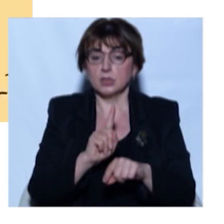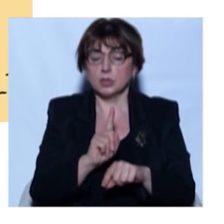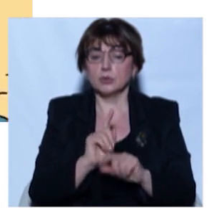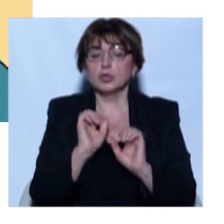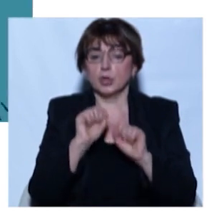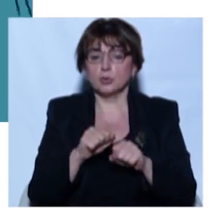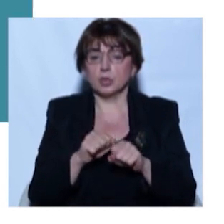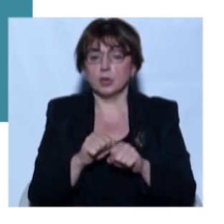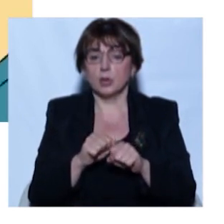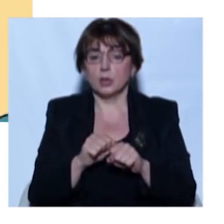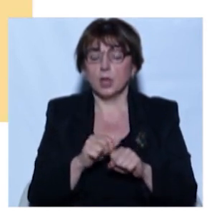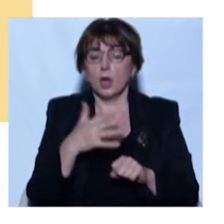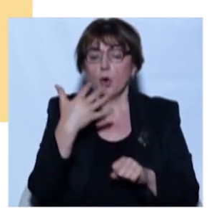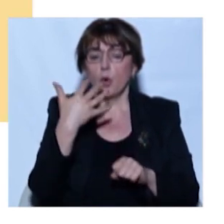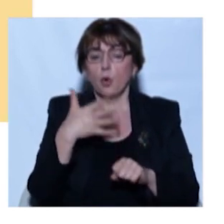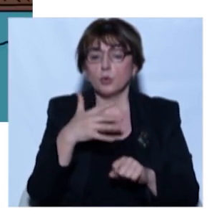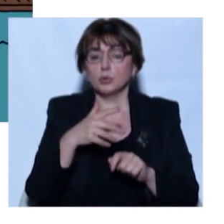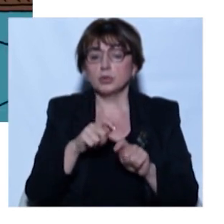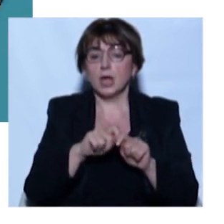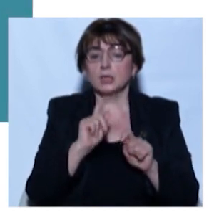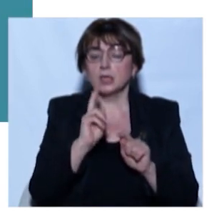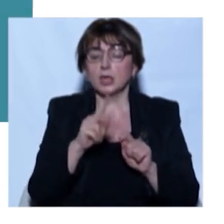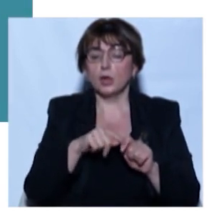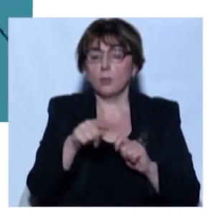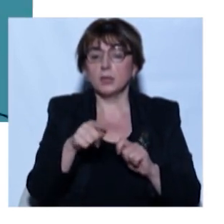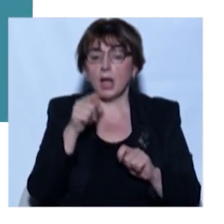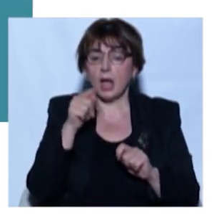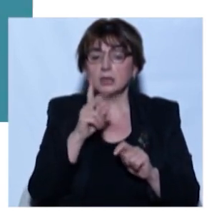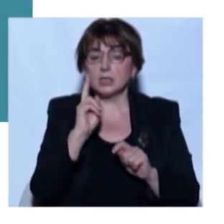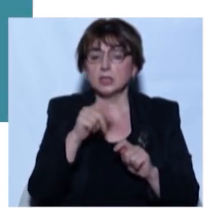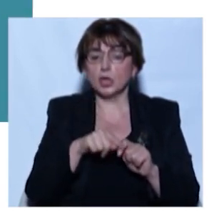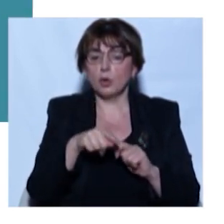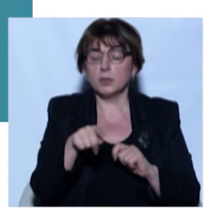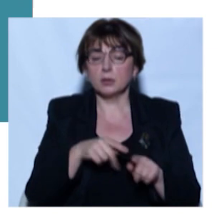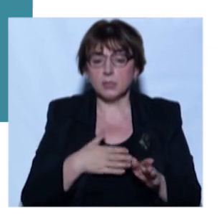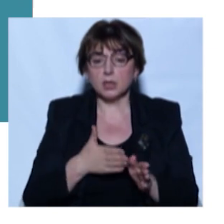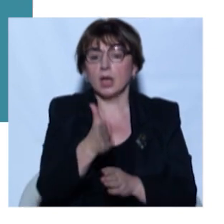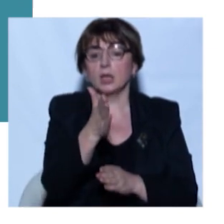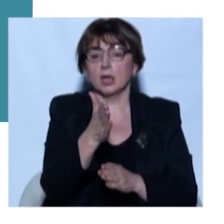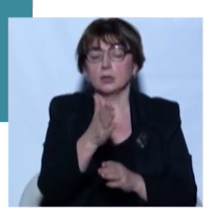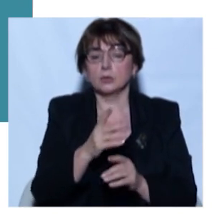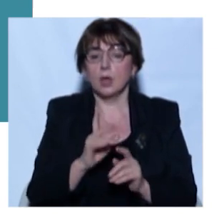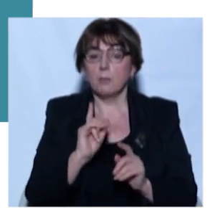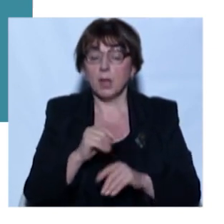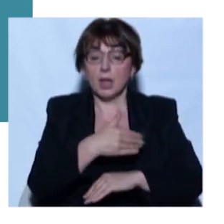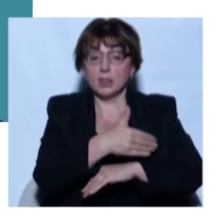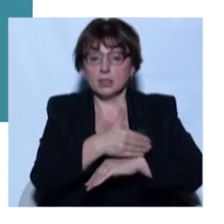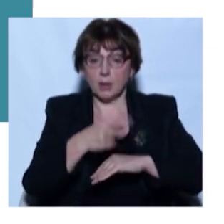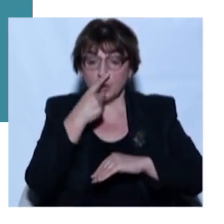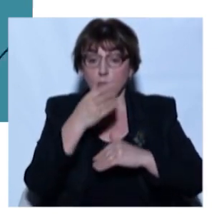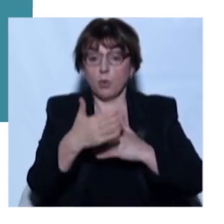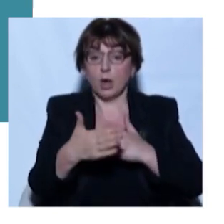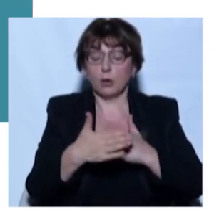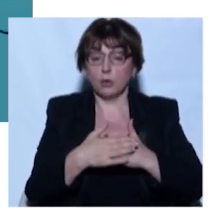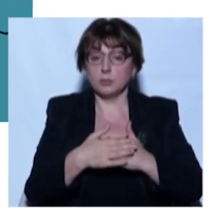ცუნამის ტალღას საათში შეუძლია 50 კილომეტრიდან 1000 კილომეტრიც კი გაიაროს, ხოლო ნაპირთან